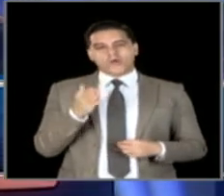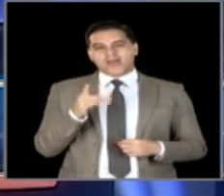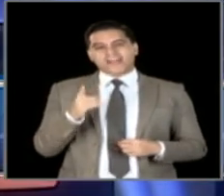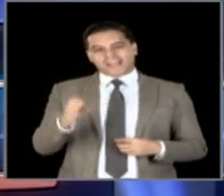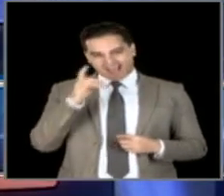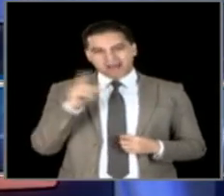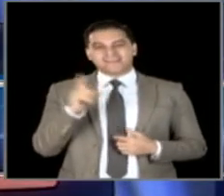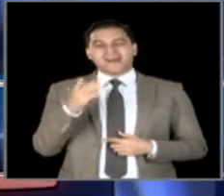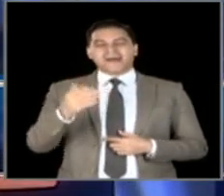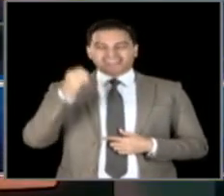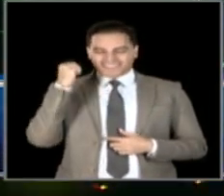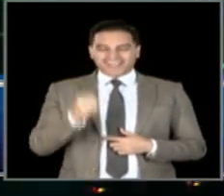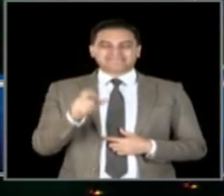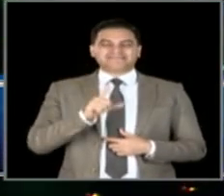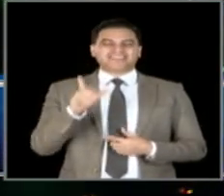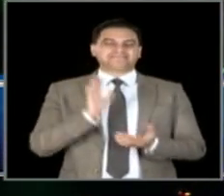اجابه